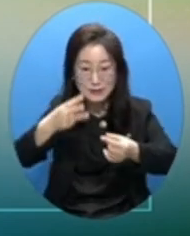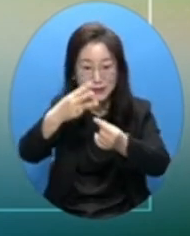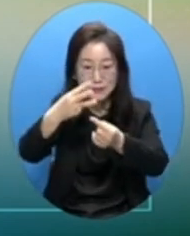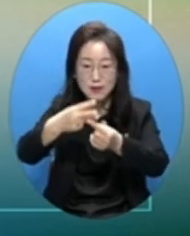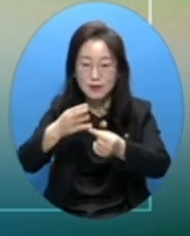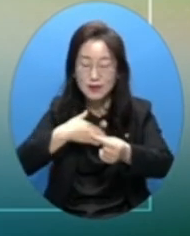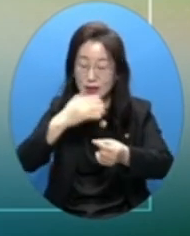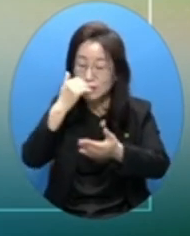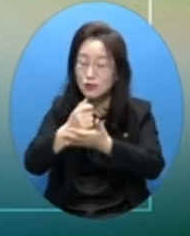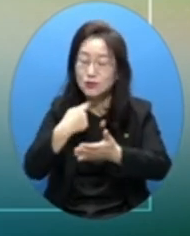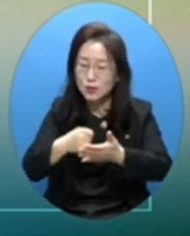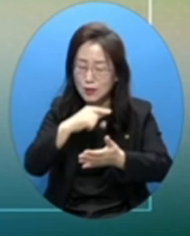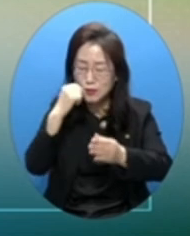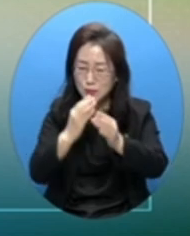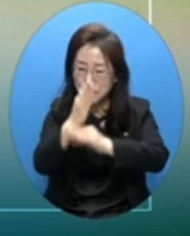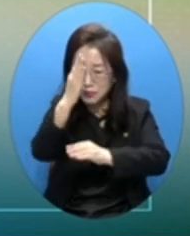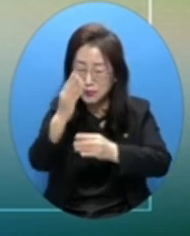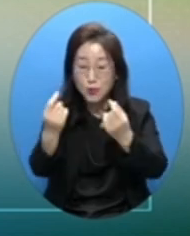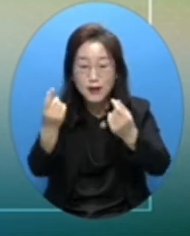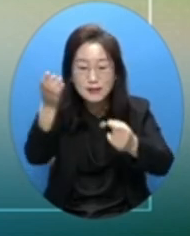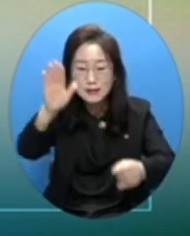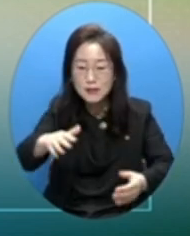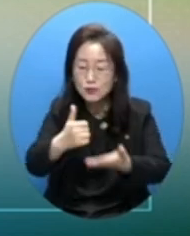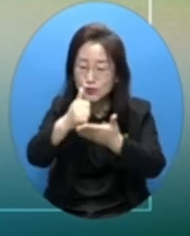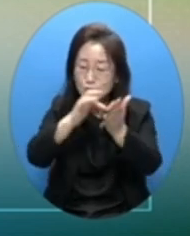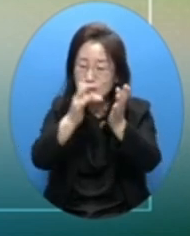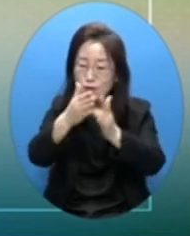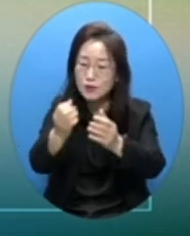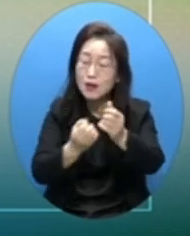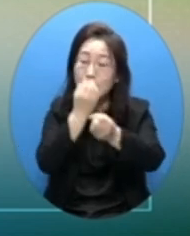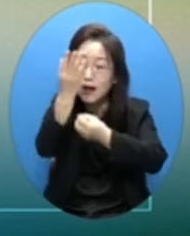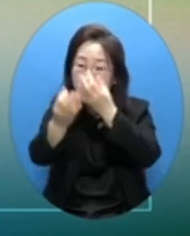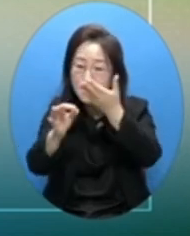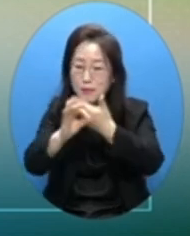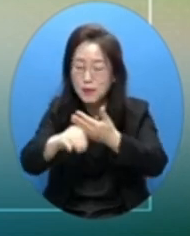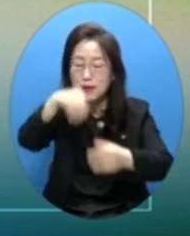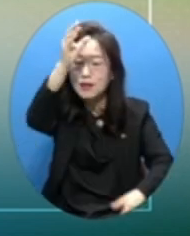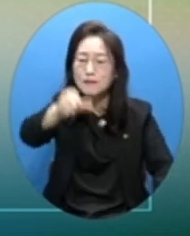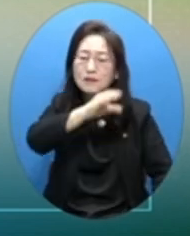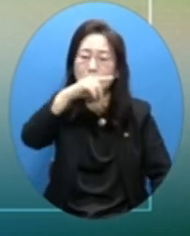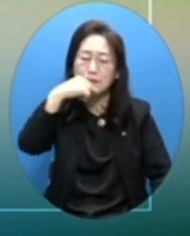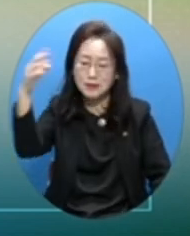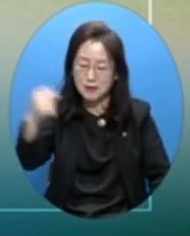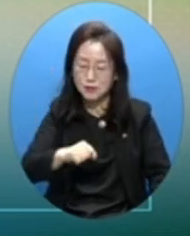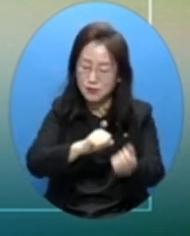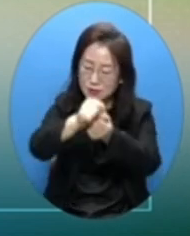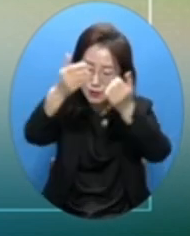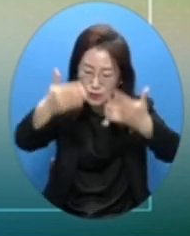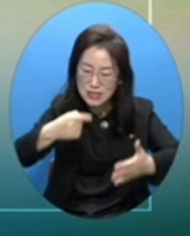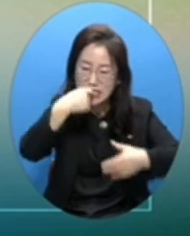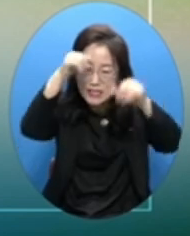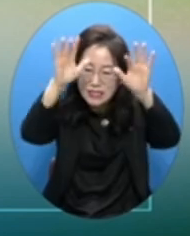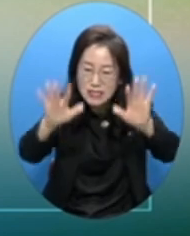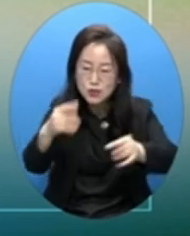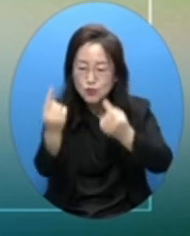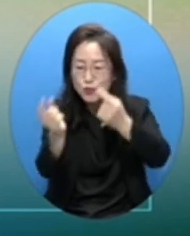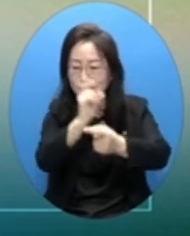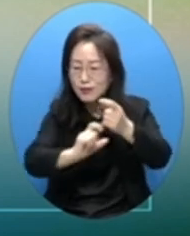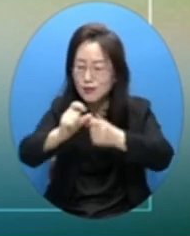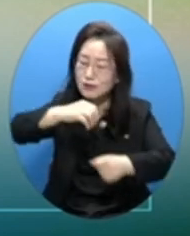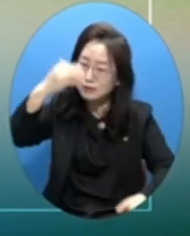내 지은 죄 주홍빛 같더라도 주 예수께 다 아뢰면 그 십자가 피로서 다 씻으사 눈 흰 눈보다 더 정하리라.